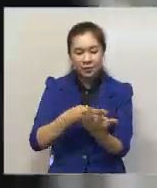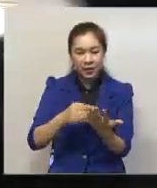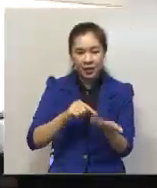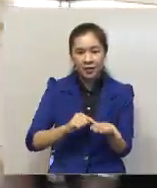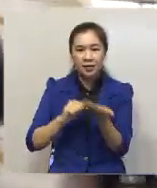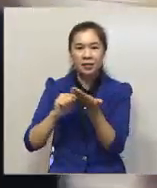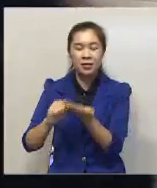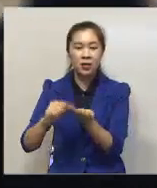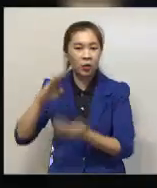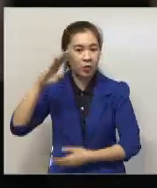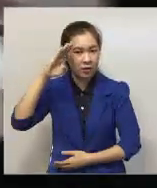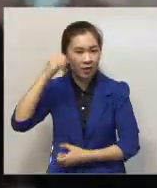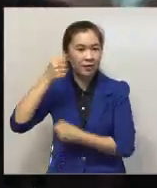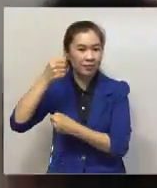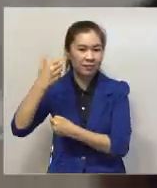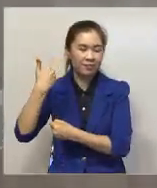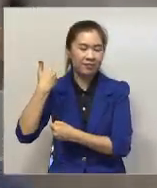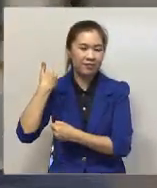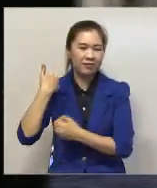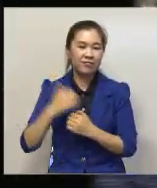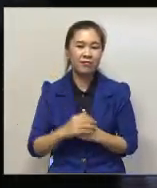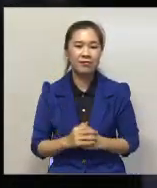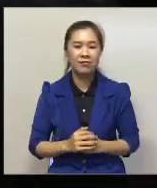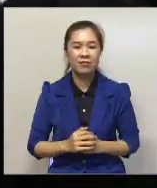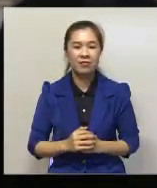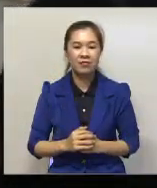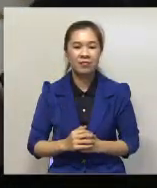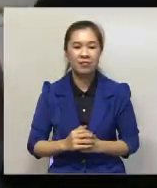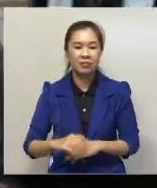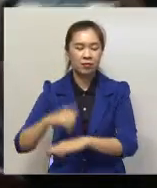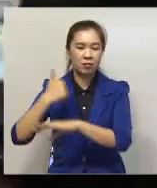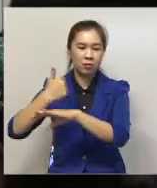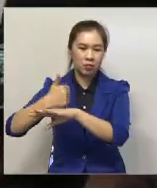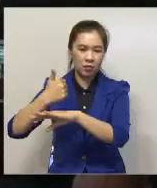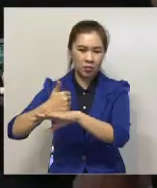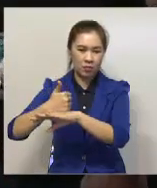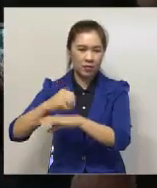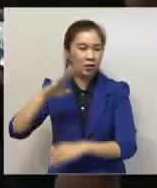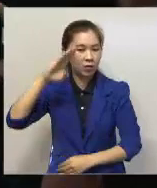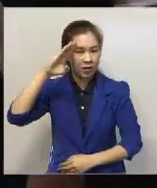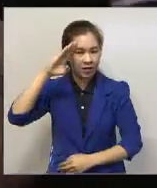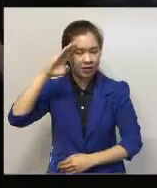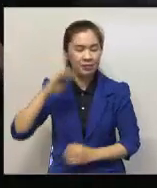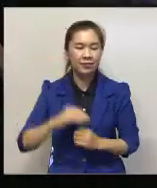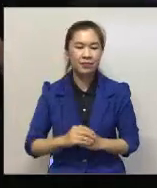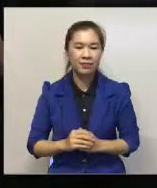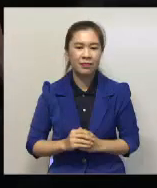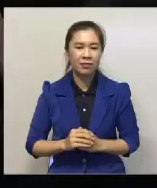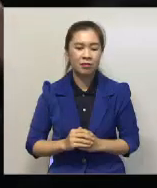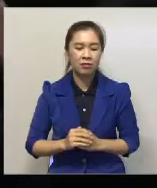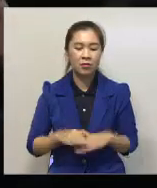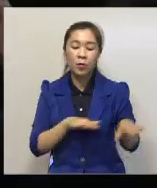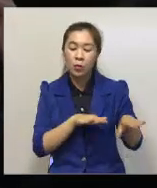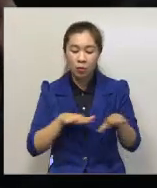ยขึ้นตรงกองทัพบกพลเอกอภิรัตน์คงสมพงศ์ผู้บัญชาการทหารบกเปิดเผยถึงการทำงานว่าพร้อมส